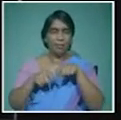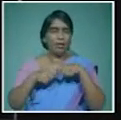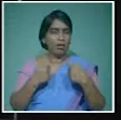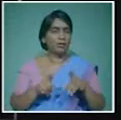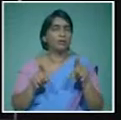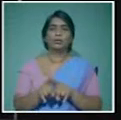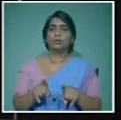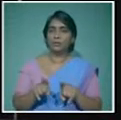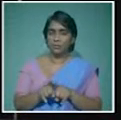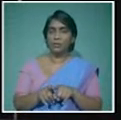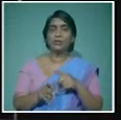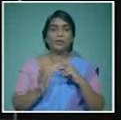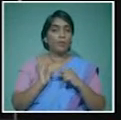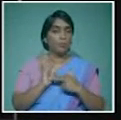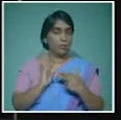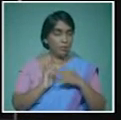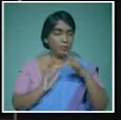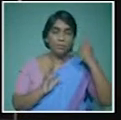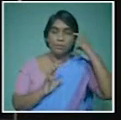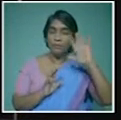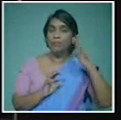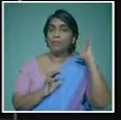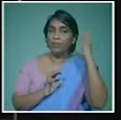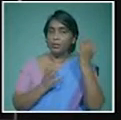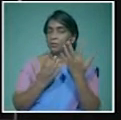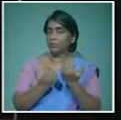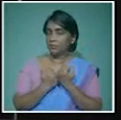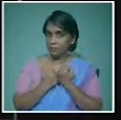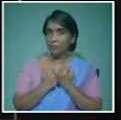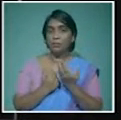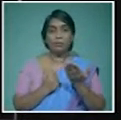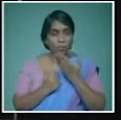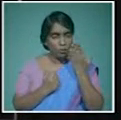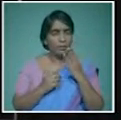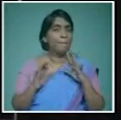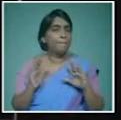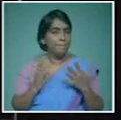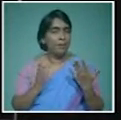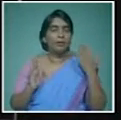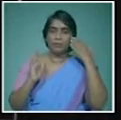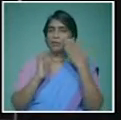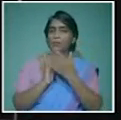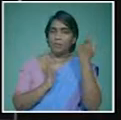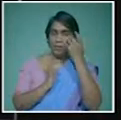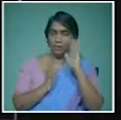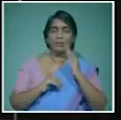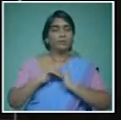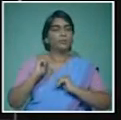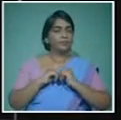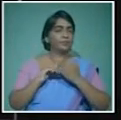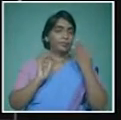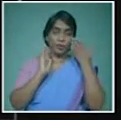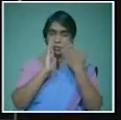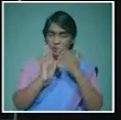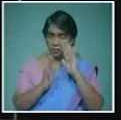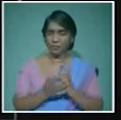මෙන්ම ව්‍යාපෘතිවල අපේක්ෂිත ප්‍රතිඵලය ලබාගත හැකිද නොහැකිද කියලා හොයා බැලීමට ක්‍රමවේදයක් යෝජනා